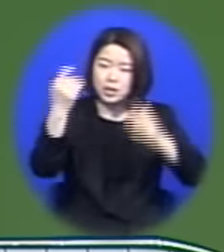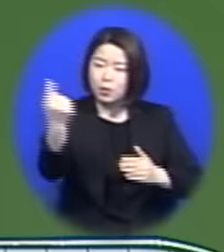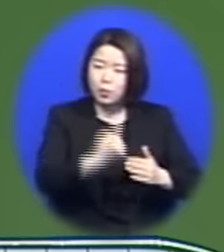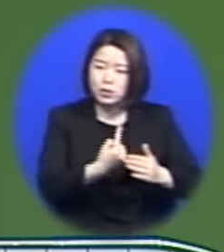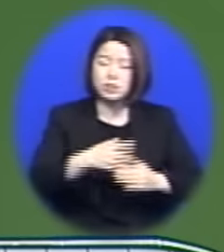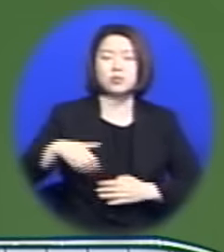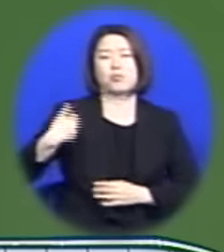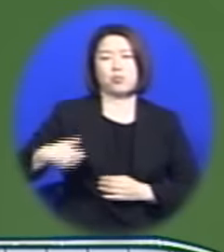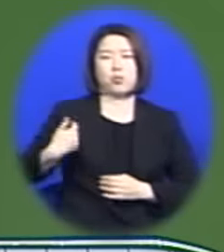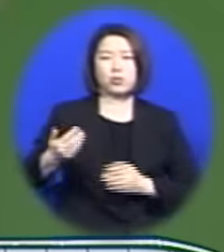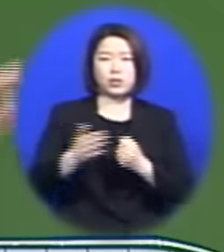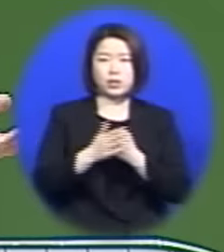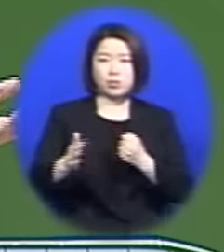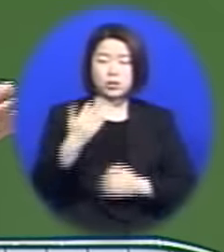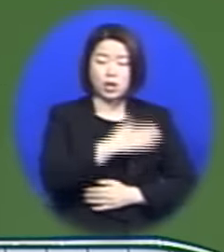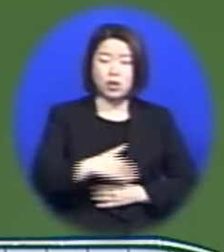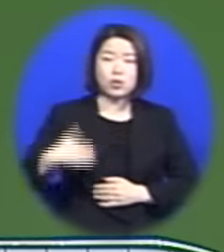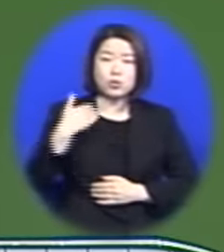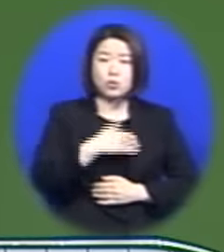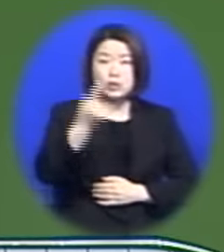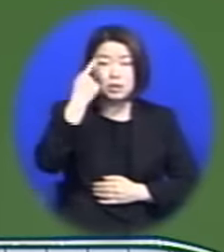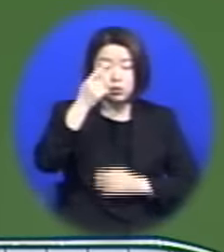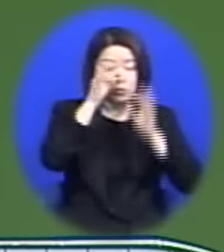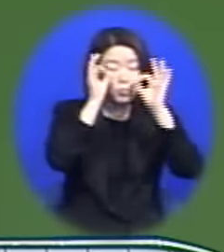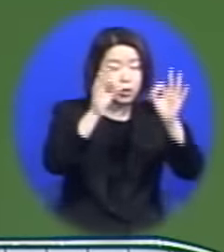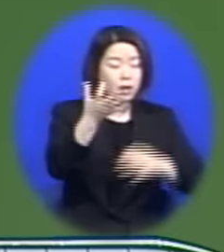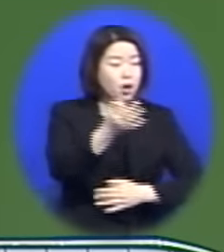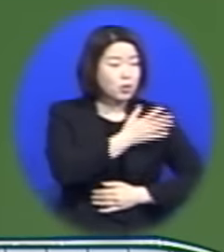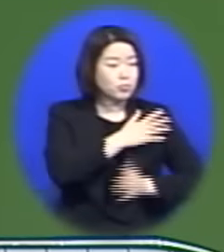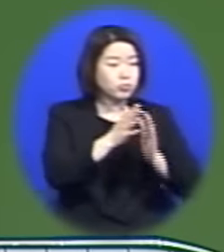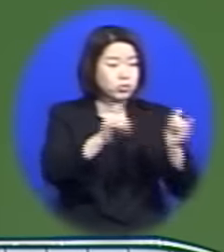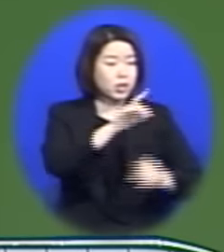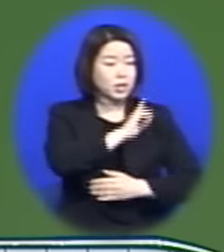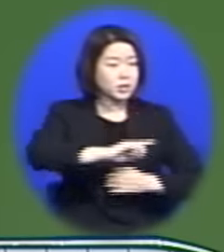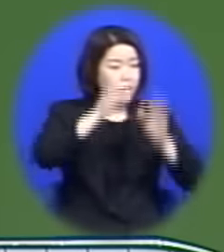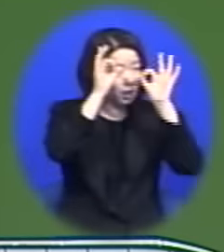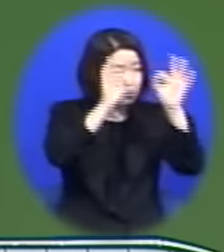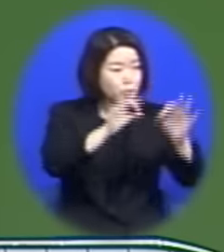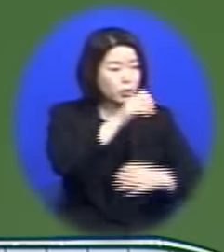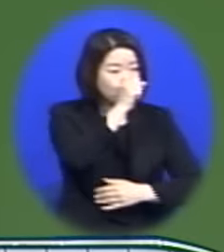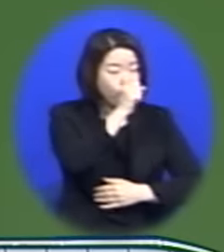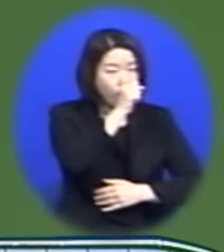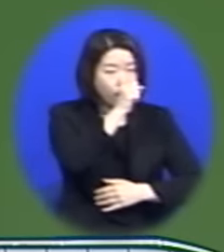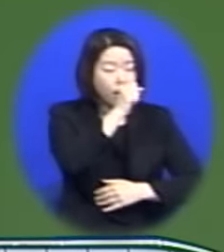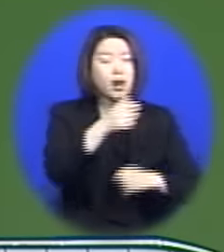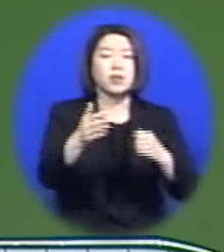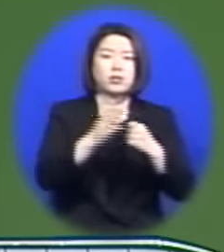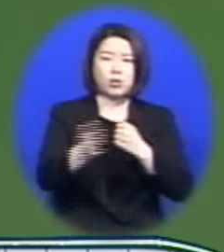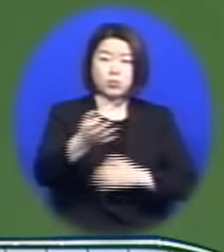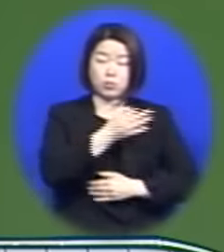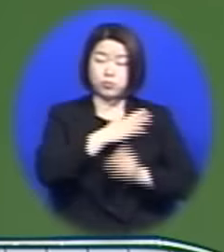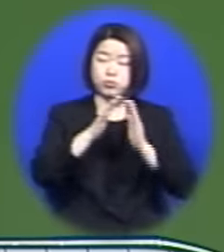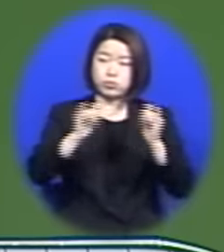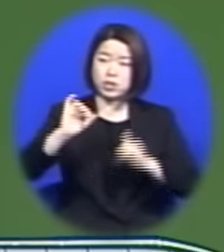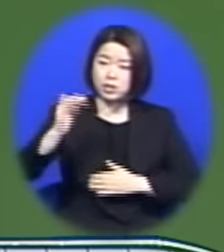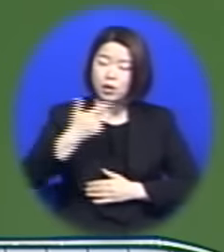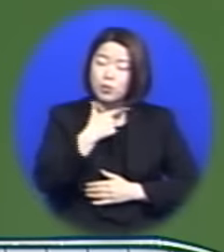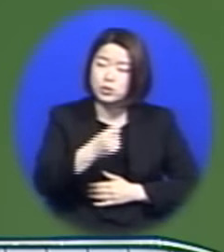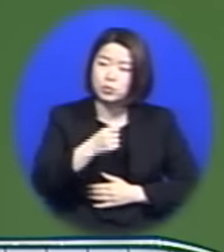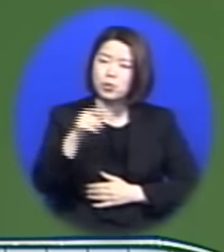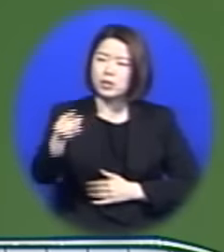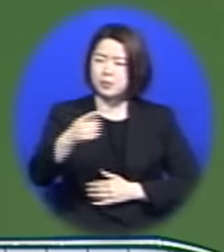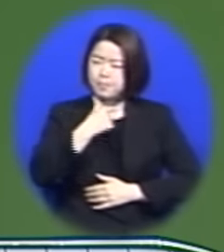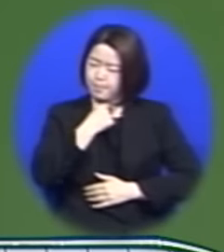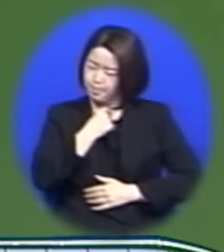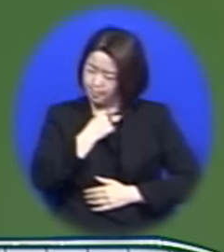모르니까 우리 육신의 눈에 보기에는 부자가 제일 좋으니까 그러니까 우리는 부자되고 싶고 다 그 갈망을 가지고 있는